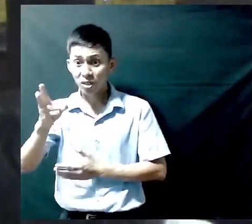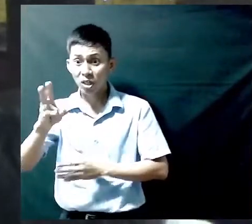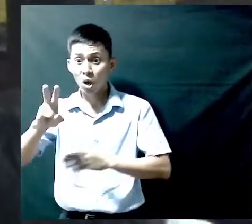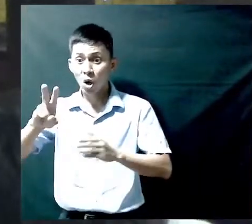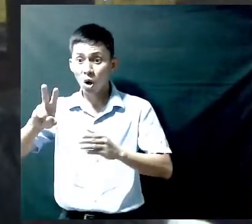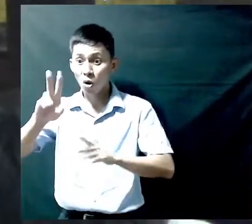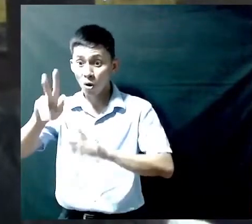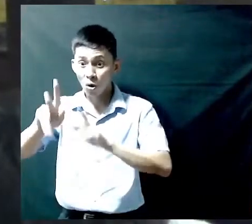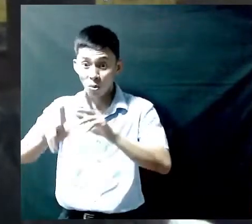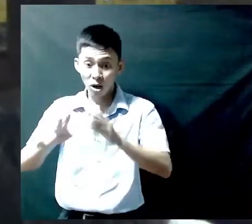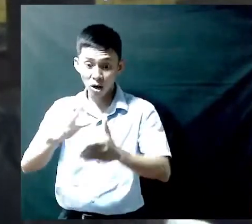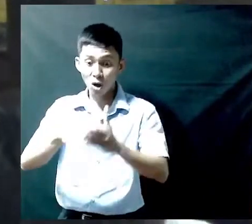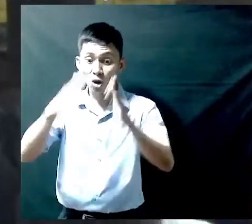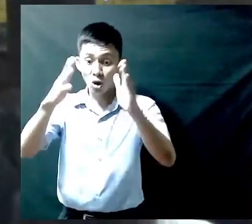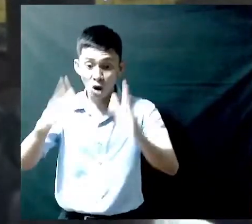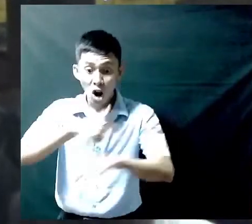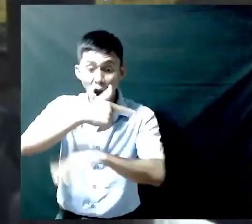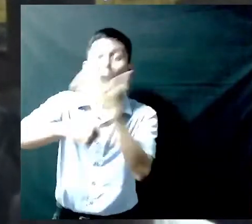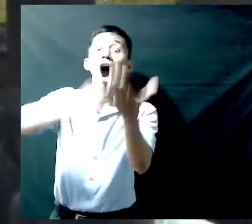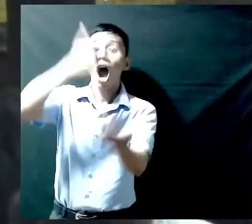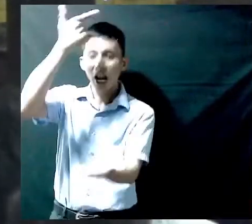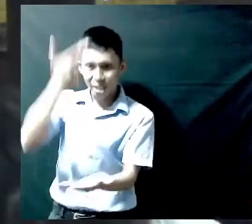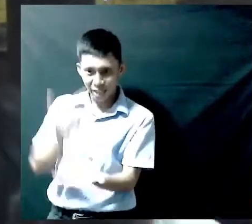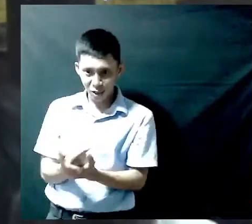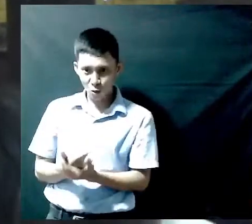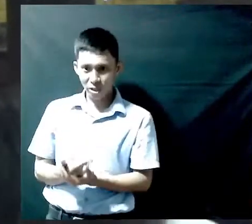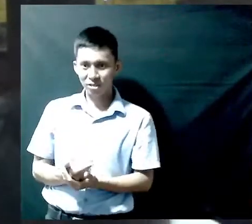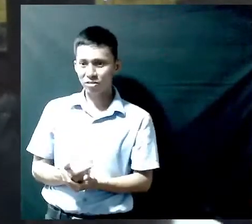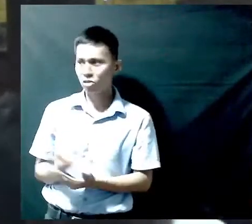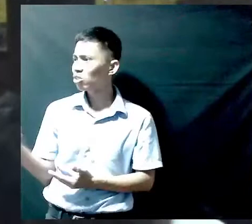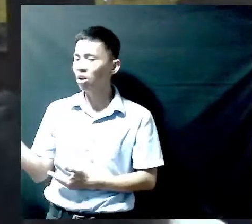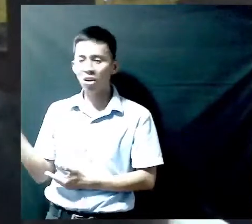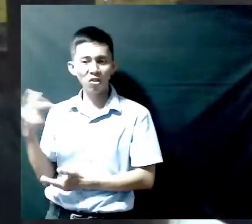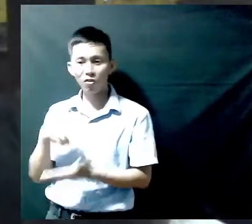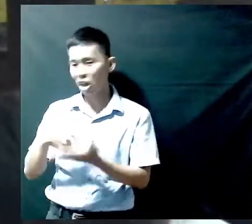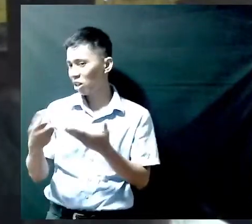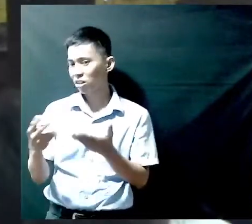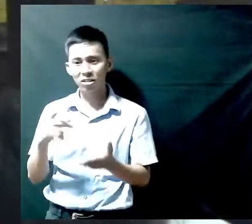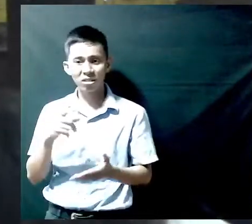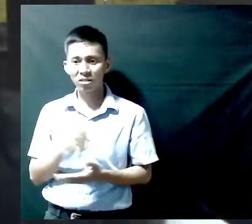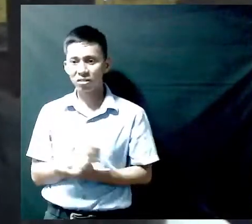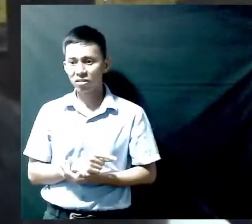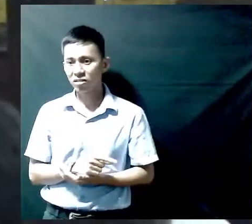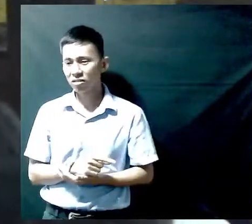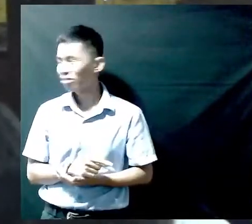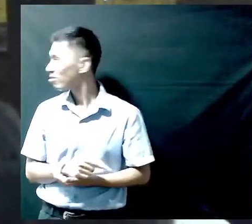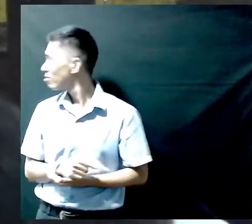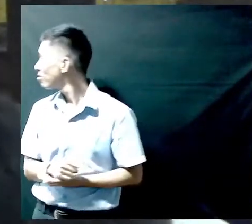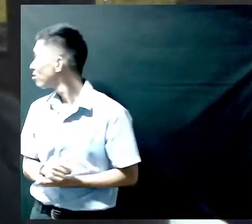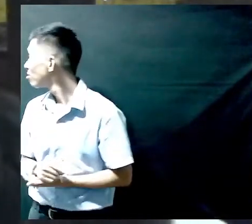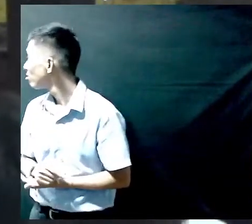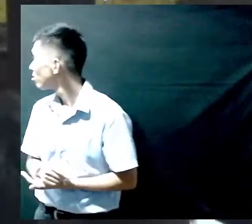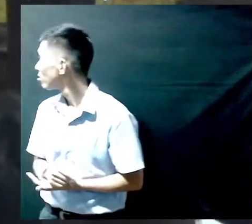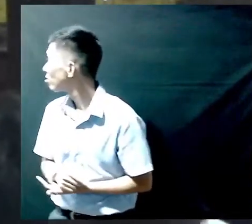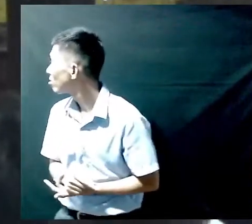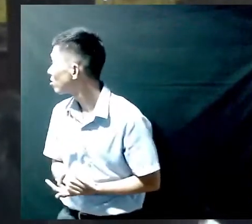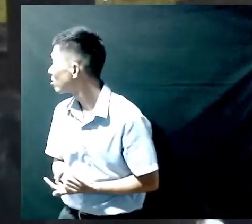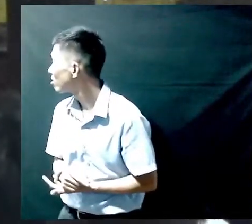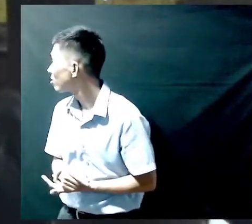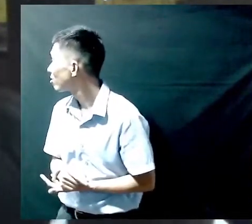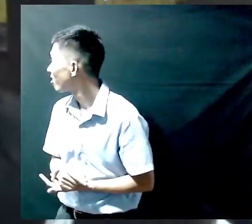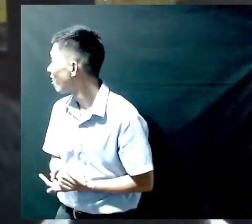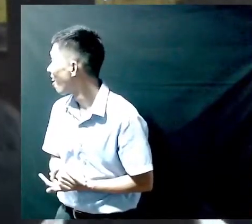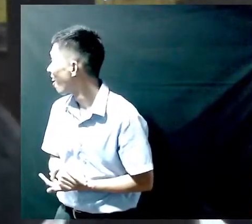ng gasolina ngayon. 74, 75, 73. Aram ko yun eh. Bakit? It reminds me of my